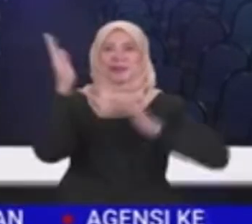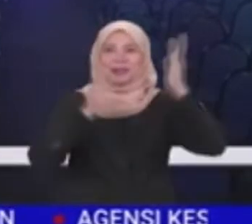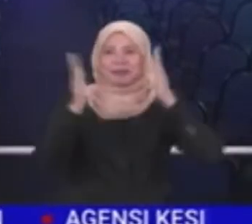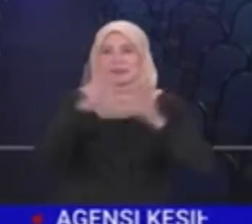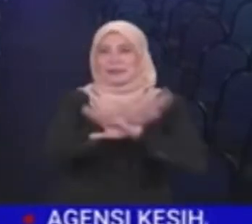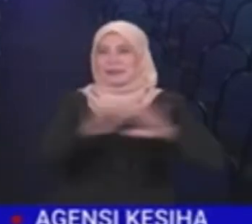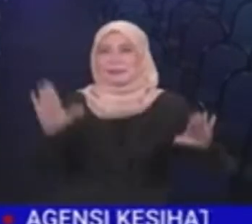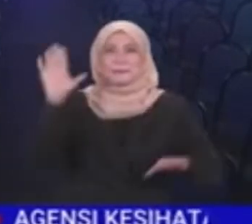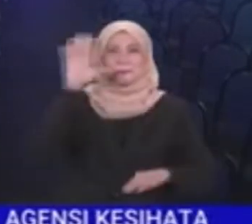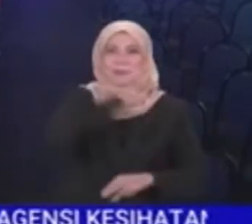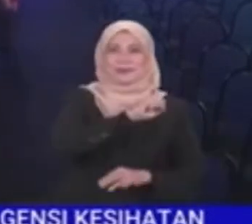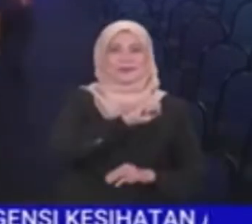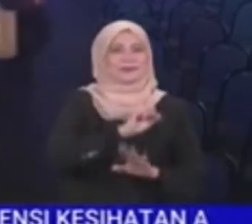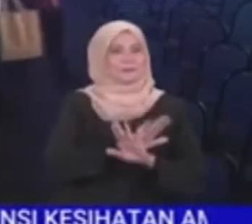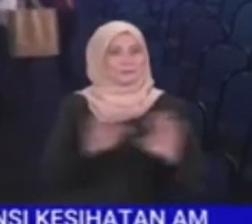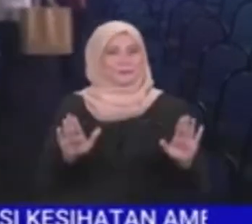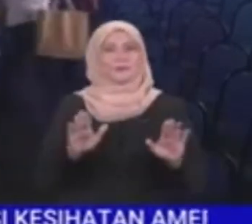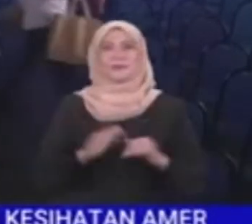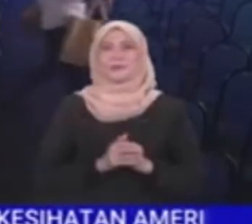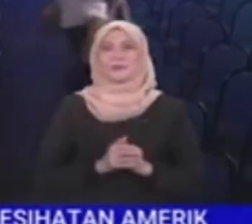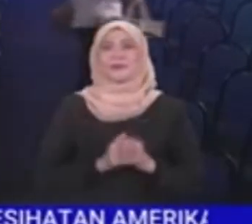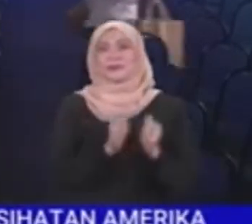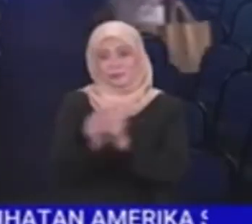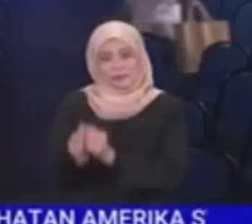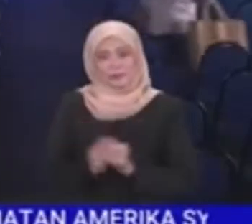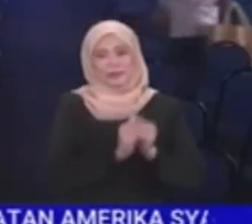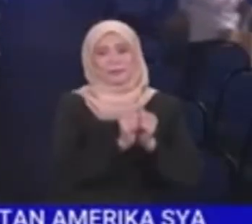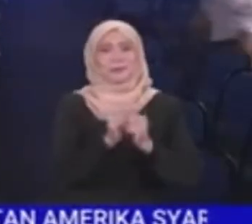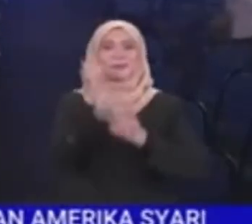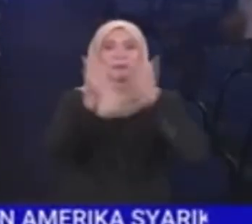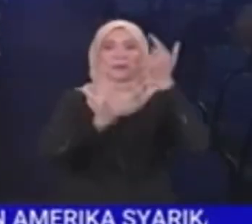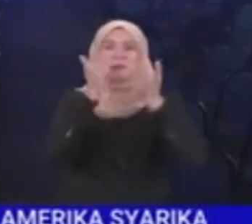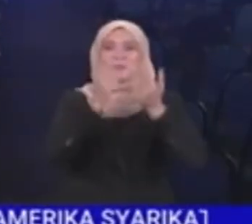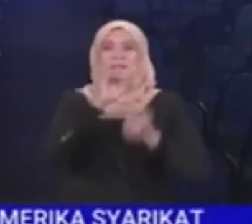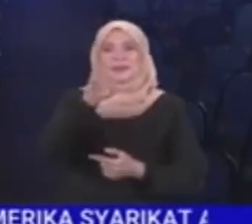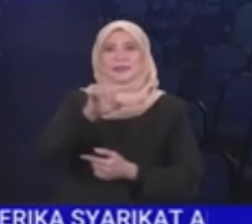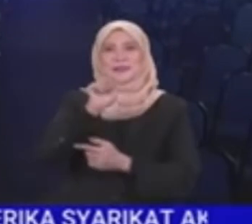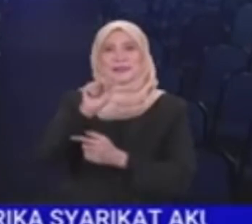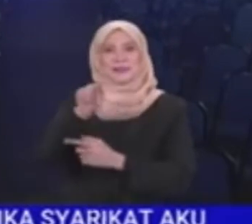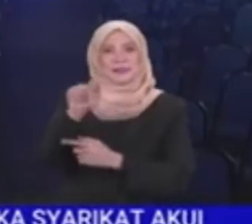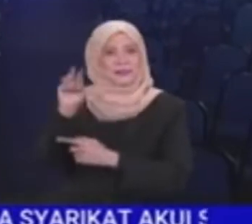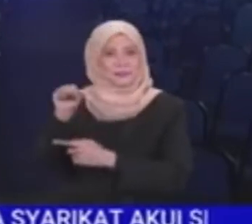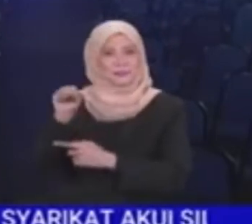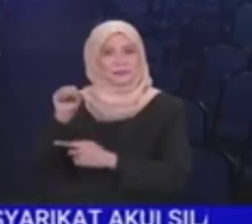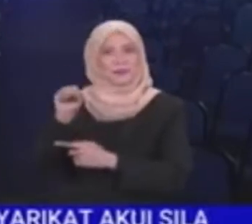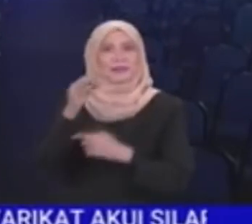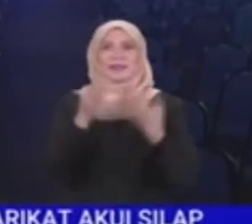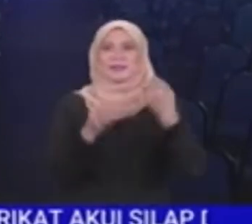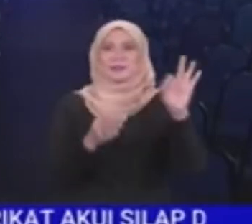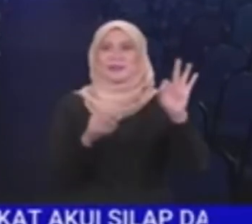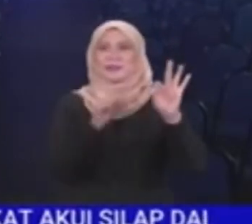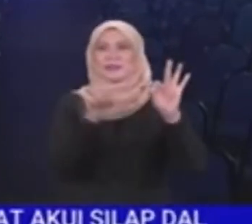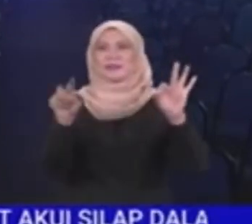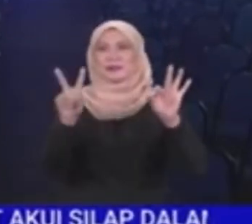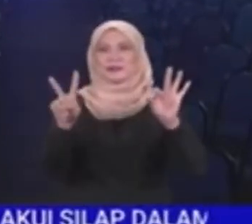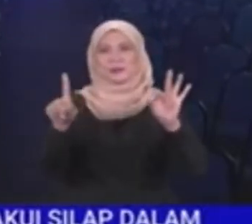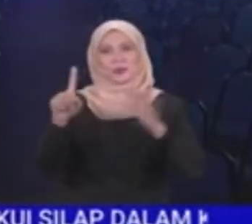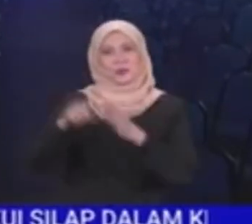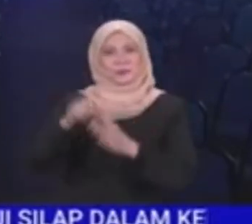jangan lepaskan peluang ini. Marilah kita sama-sama kunjungi program JAKM dari 19 sehingga